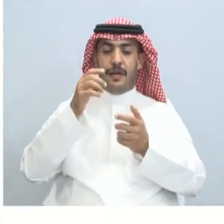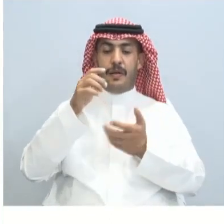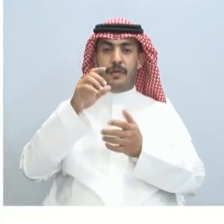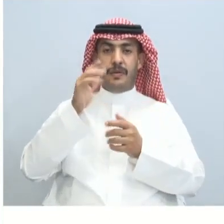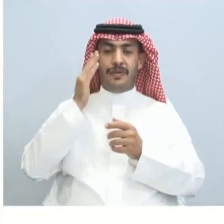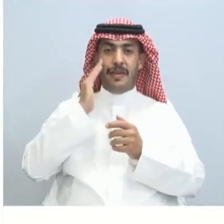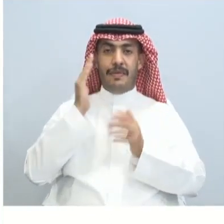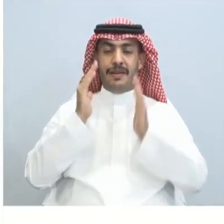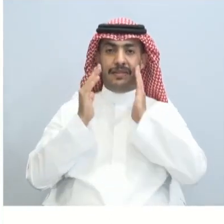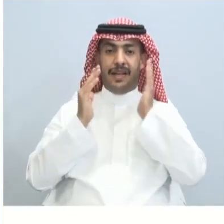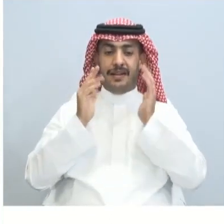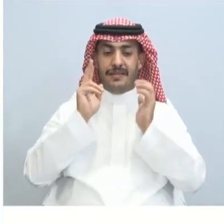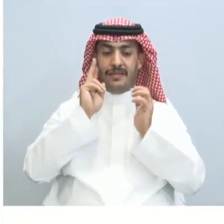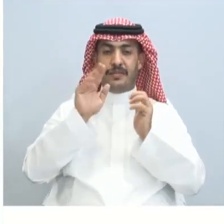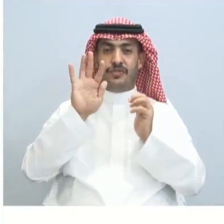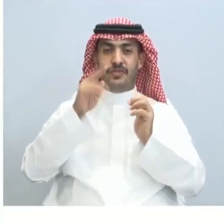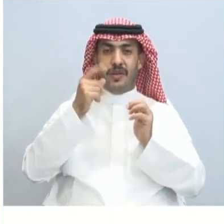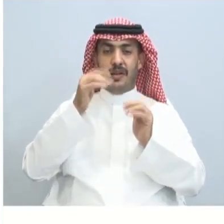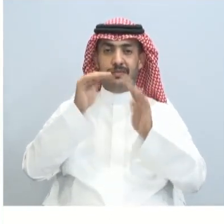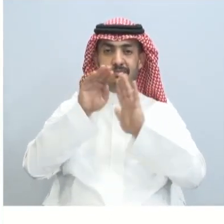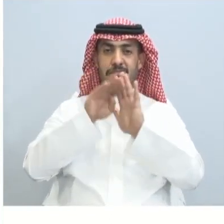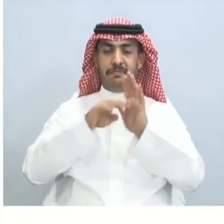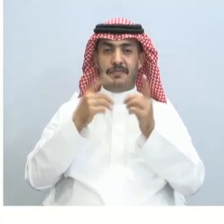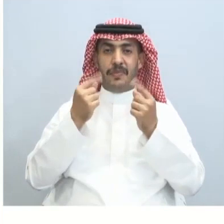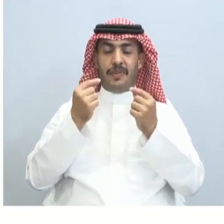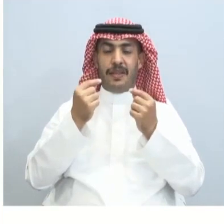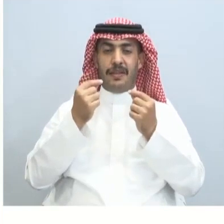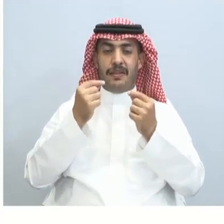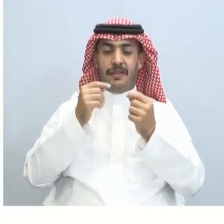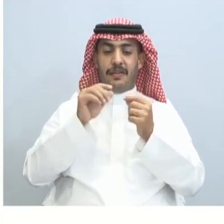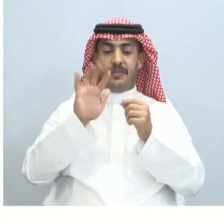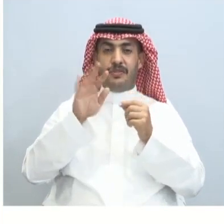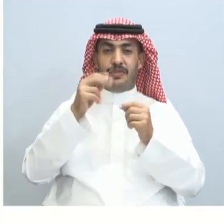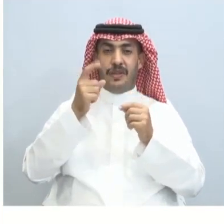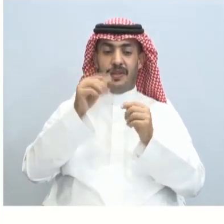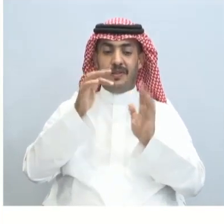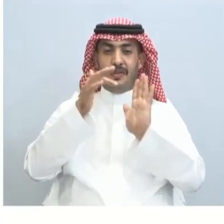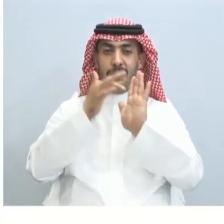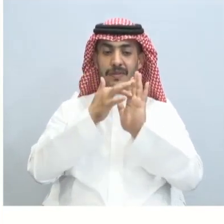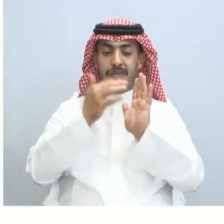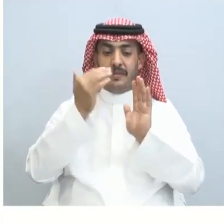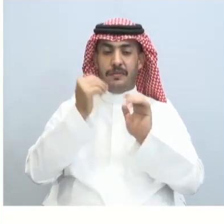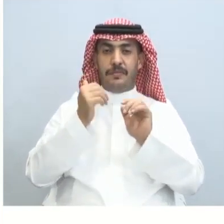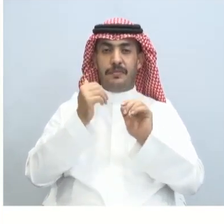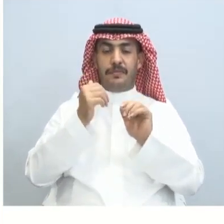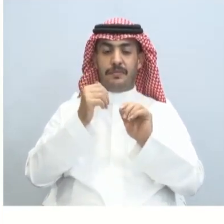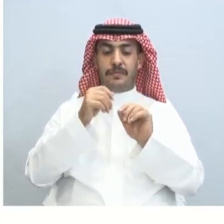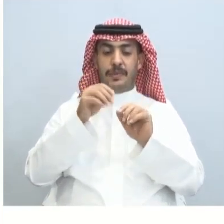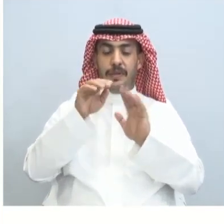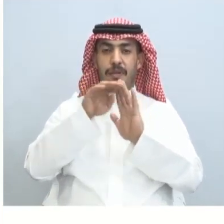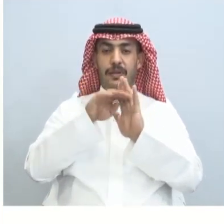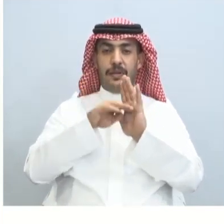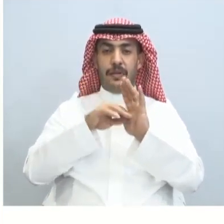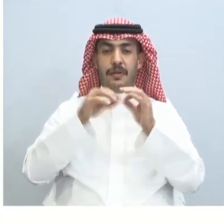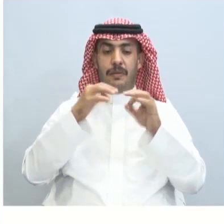الصفحه الشعار اين وضع كل شيء مرتب الشعار في وسط الصفحه با ايضا بترك